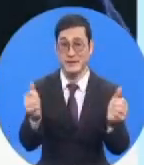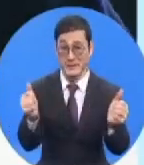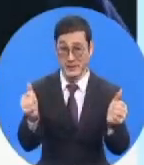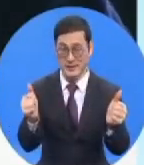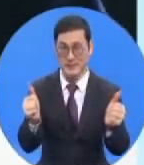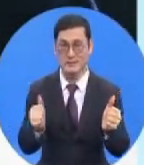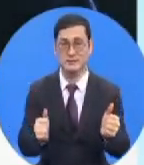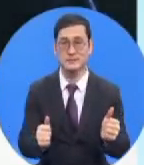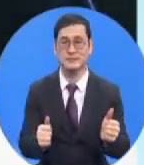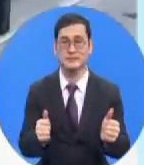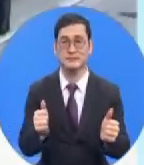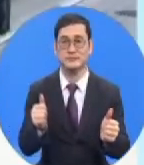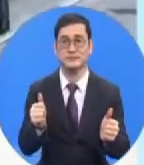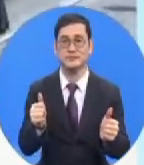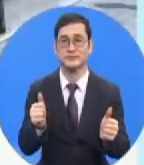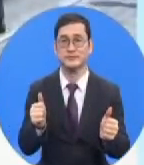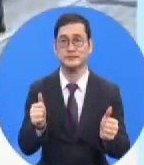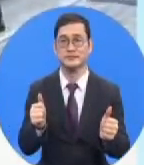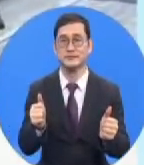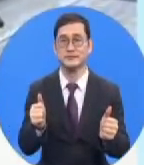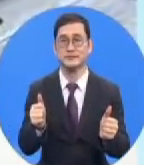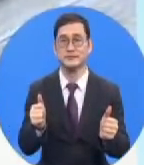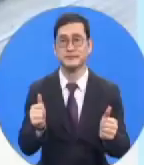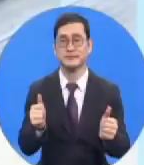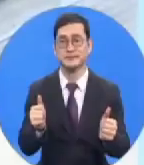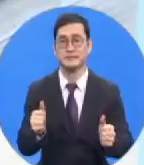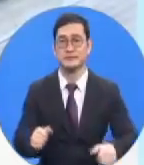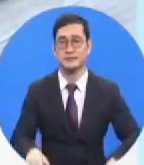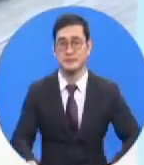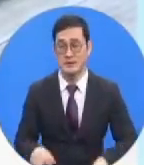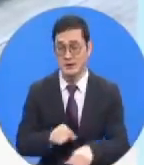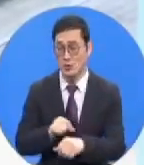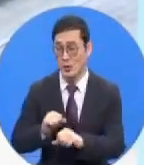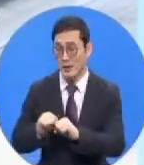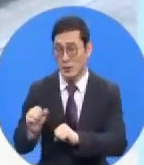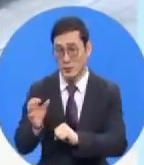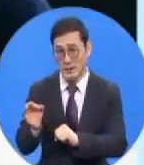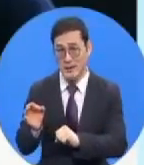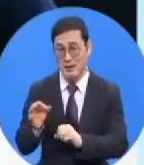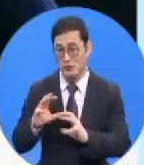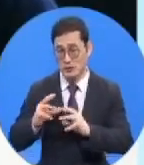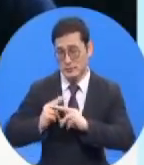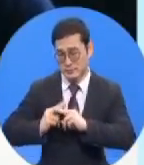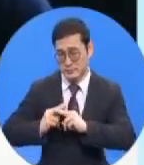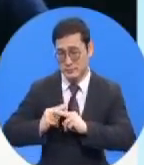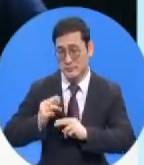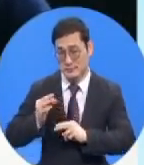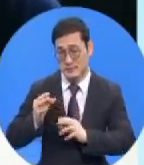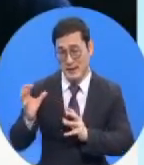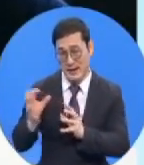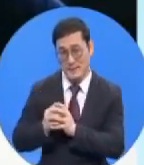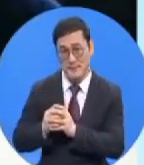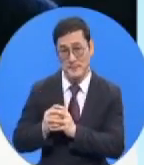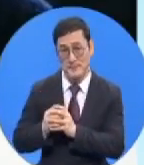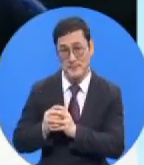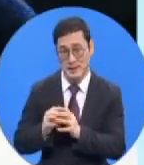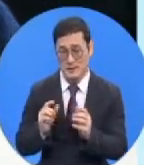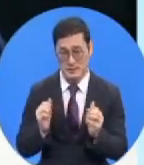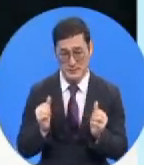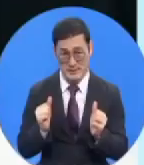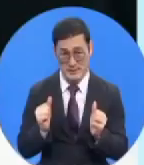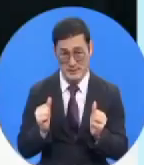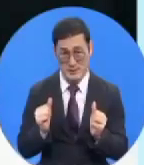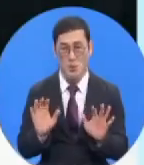것처럼 2년 확정된 부분을 제하고 특수활동비 부분하고 국정농단에 관한 부분이 병합돼서 심리된 사건의 결과가